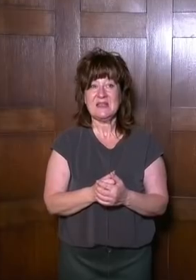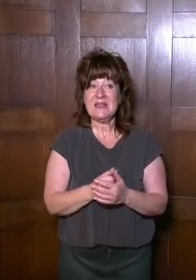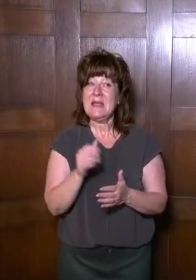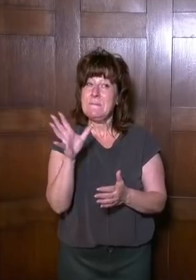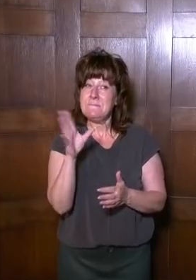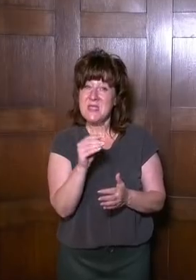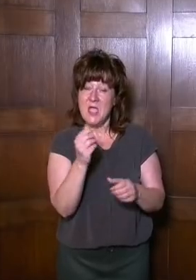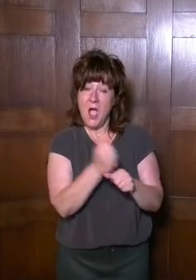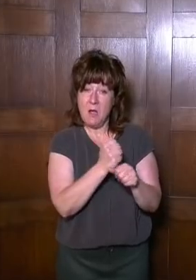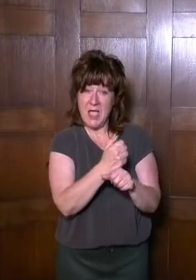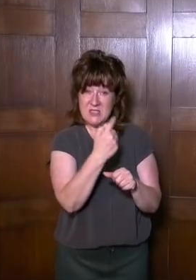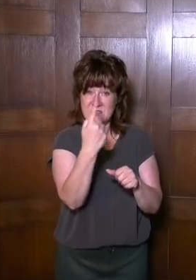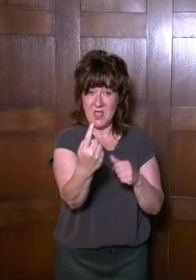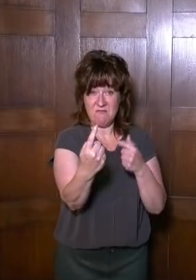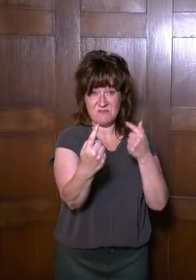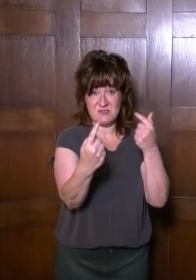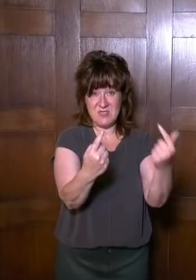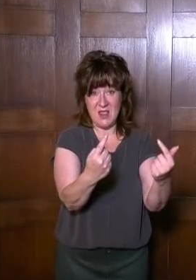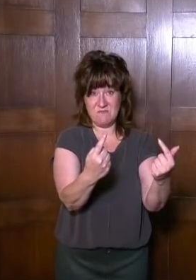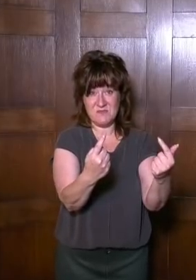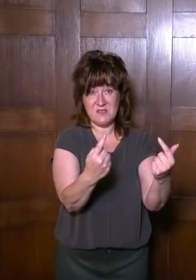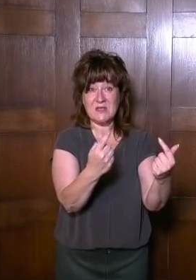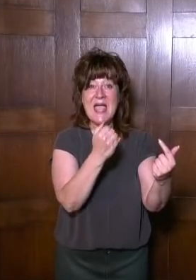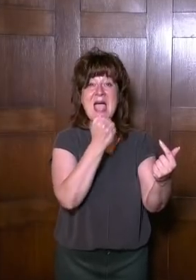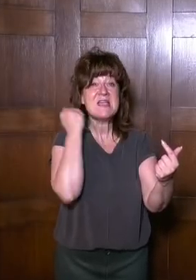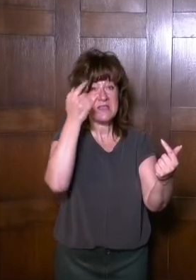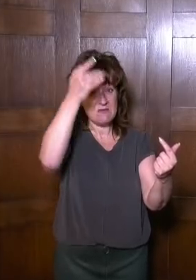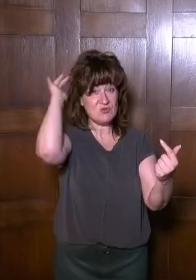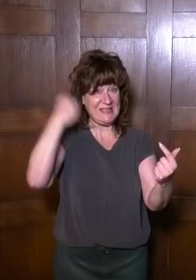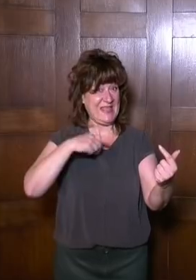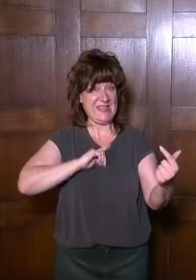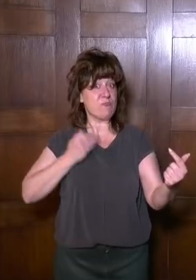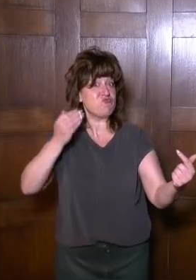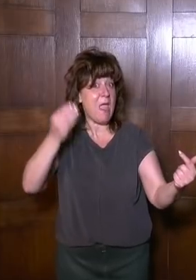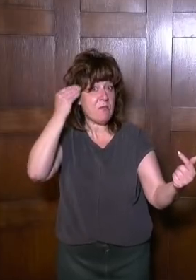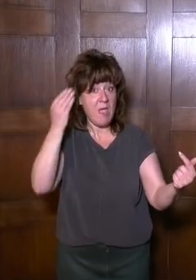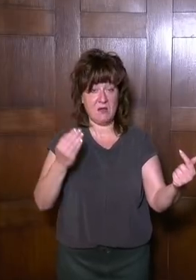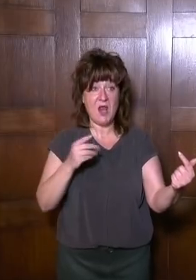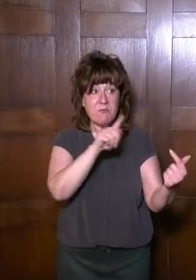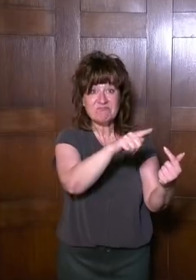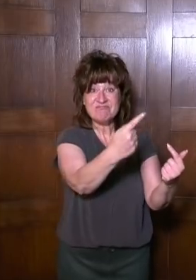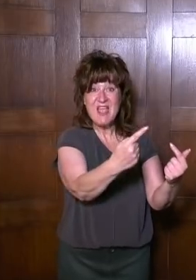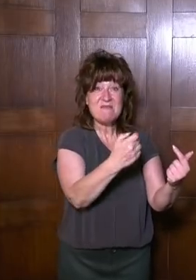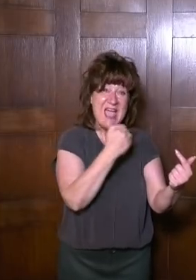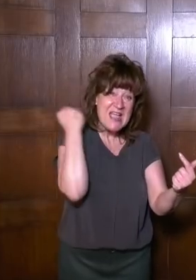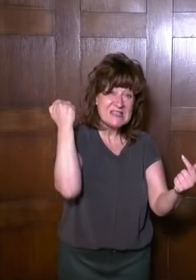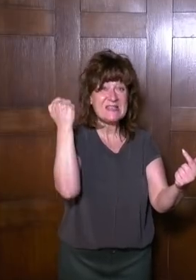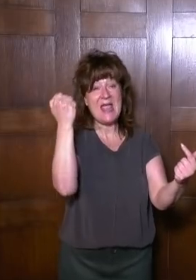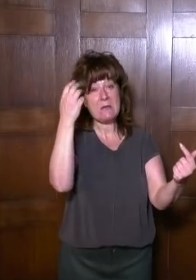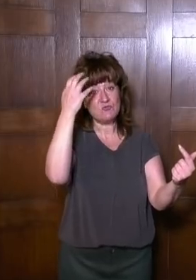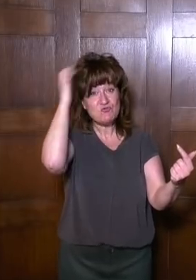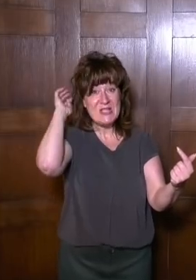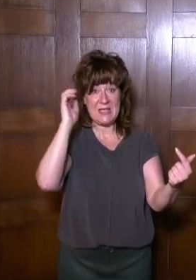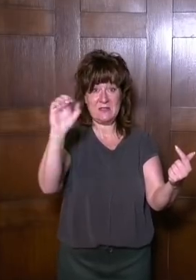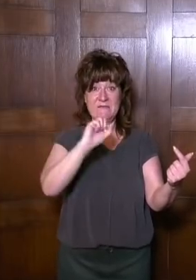gemerkt, für die Mitarbeiter ein extremer Stress war. Ein extremer Stress, weil die nämlich dann ihre